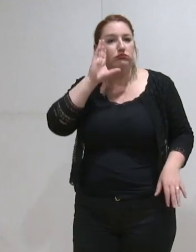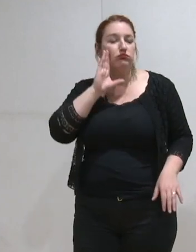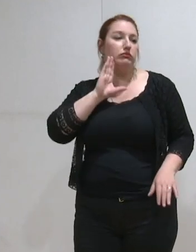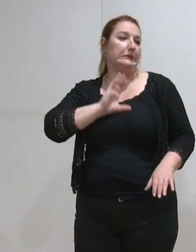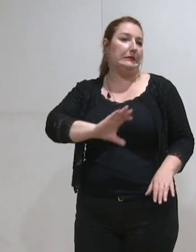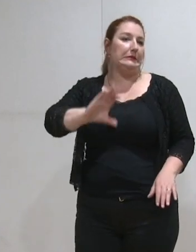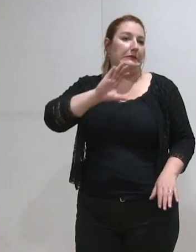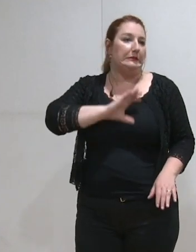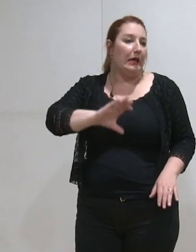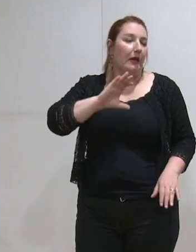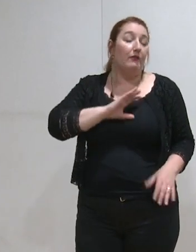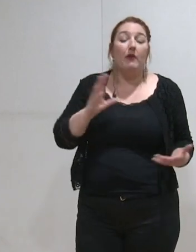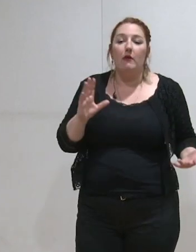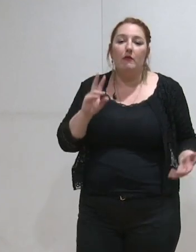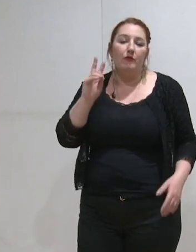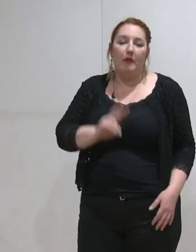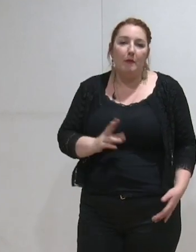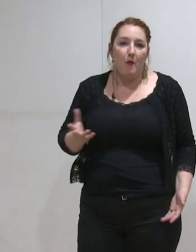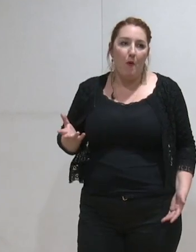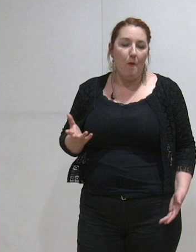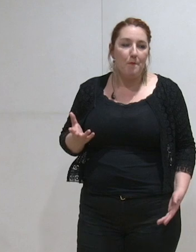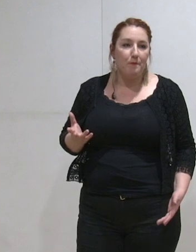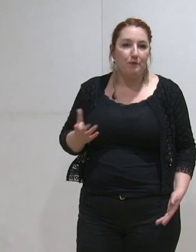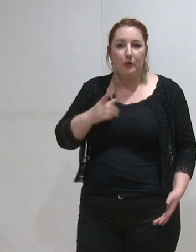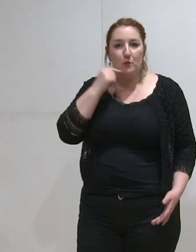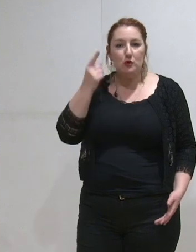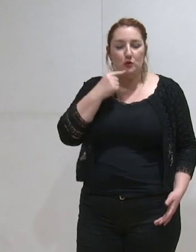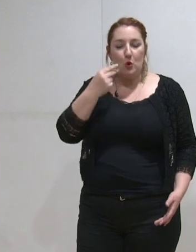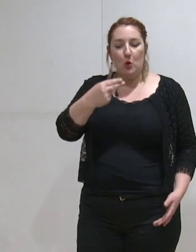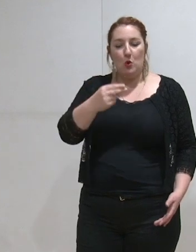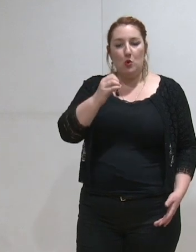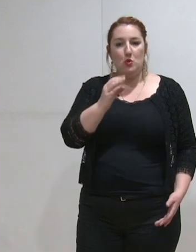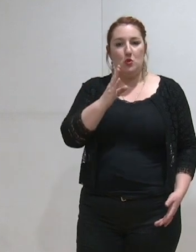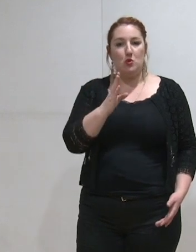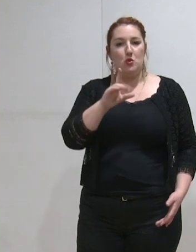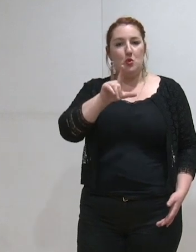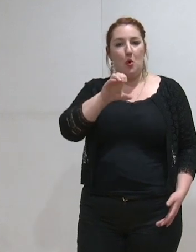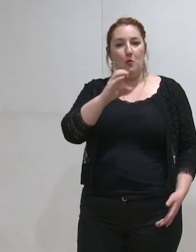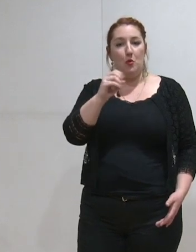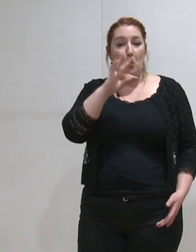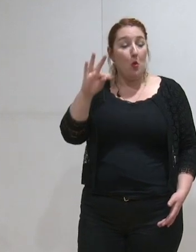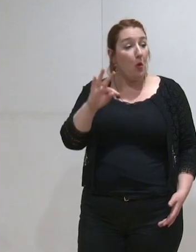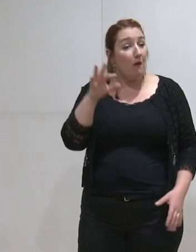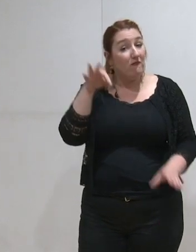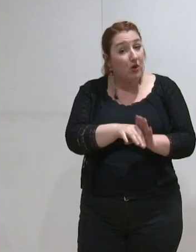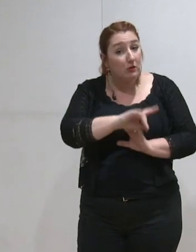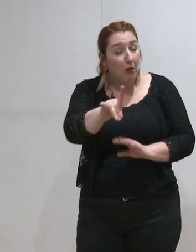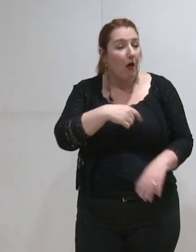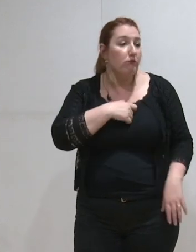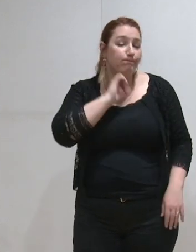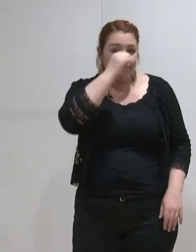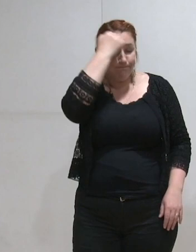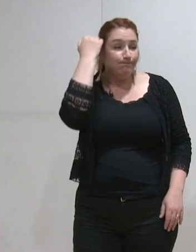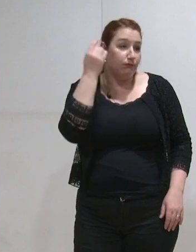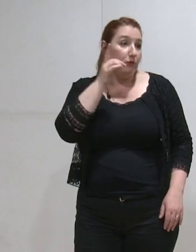faire en sorte que et c'est regrettable que le monsieur Noblecourt ne vote pas cette délibération je pense parce que il fut un temps